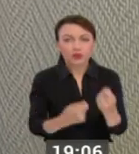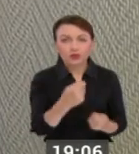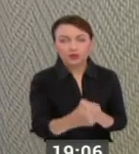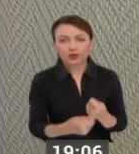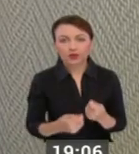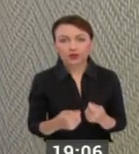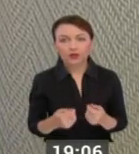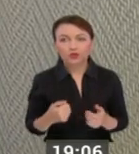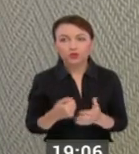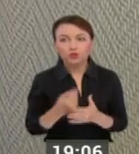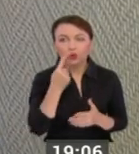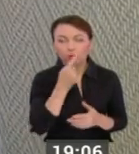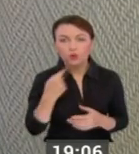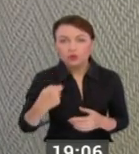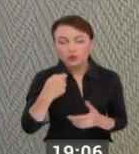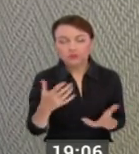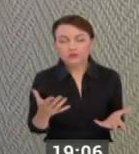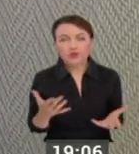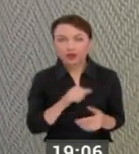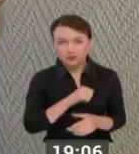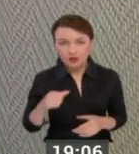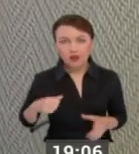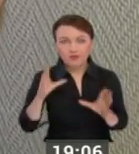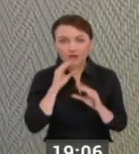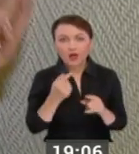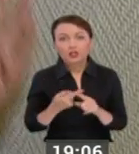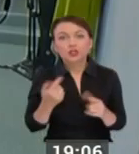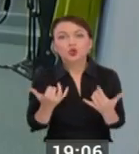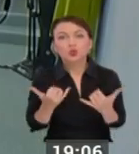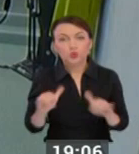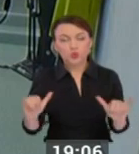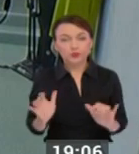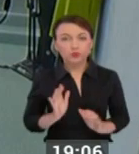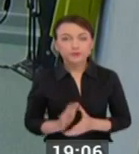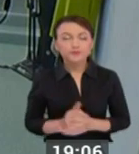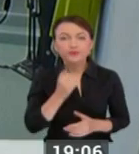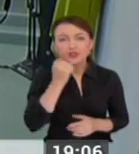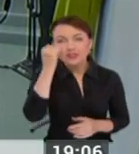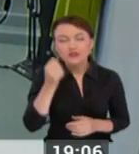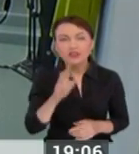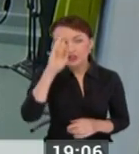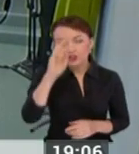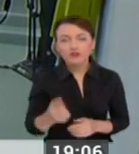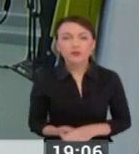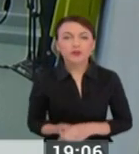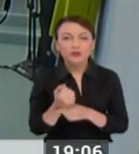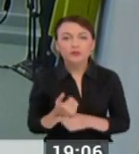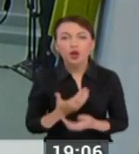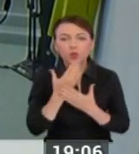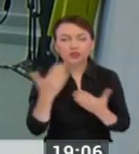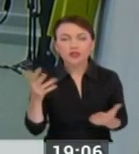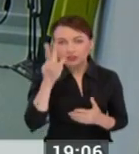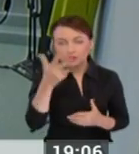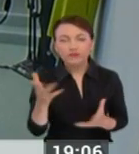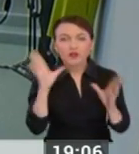рота. Це було просто щось, от це було просто чудо. Завдяки державній підтримці за останні 3 роки